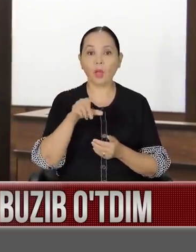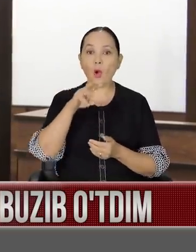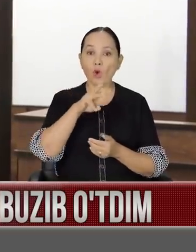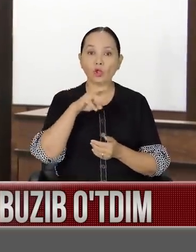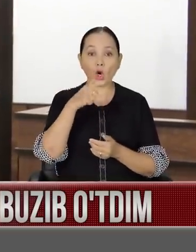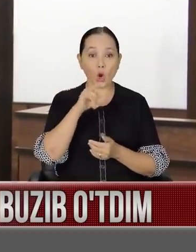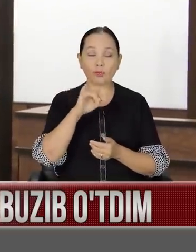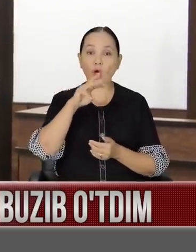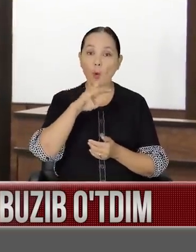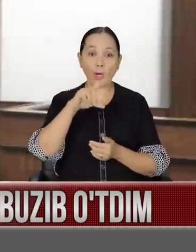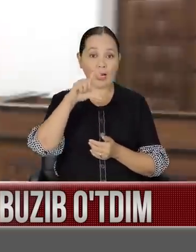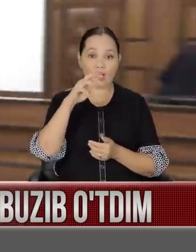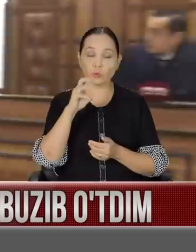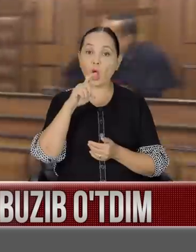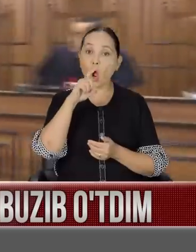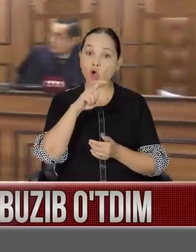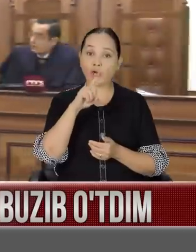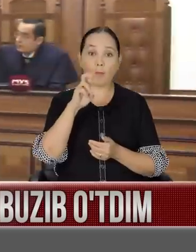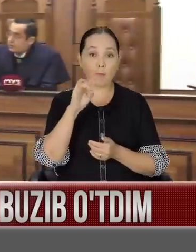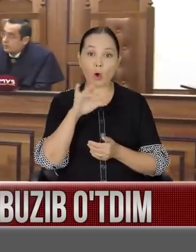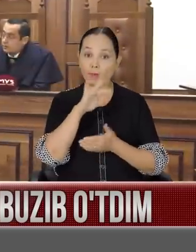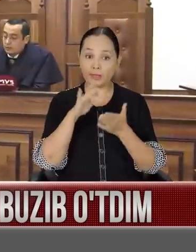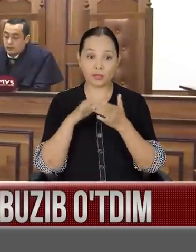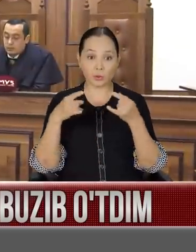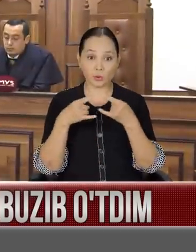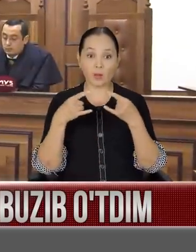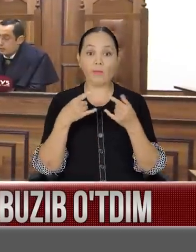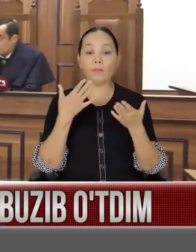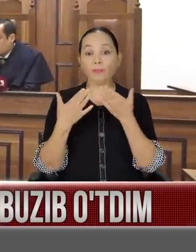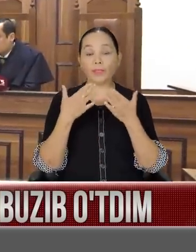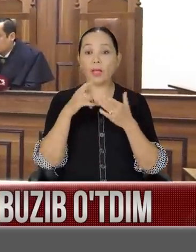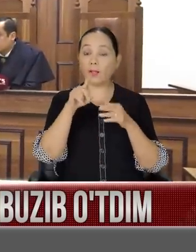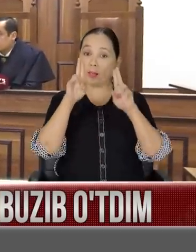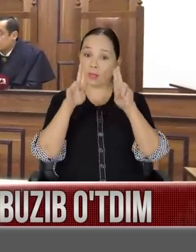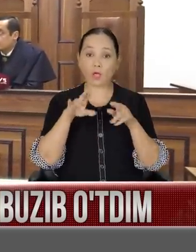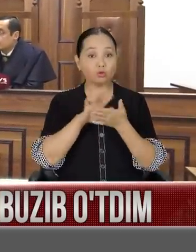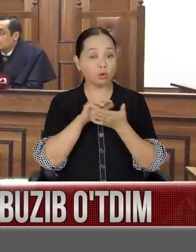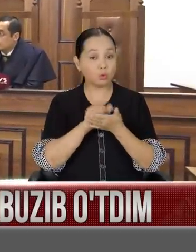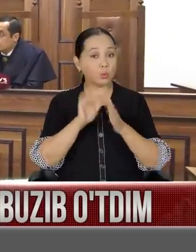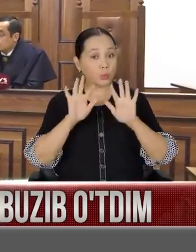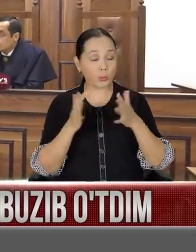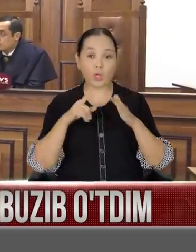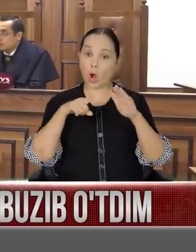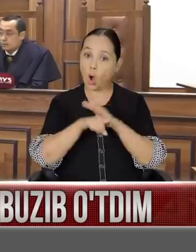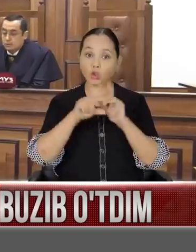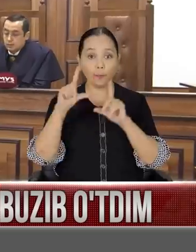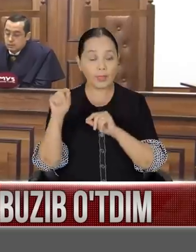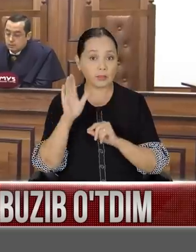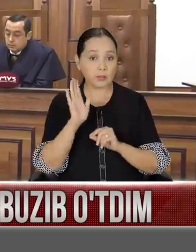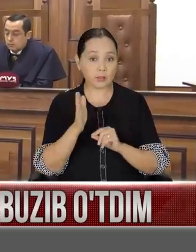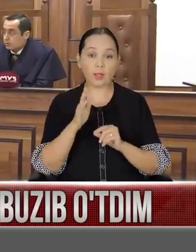Motor G'ulom Nazirov va Mohir Eshmuhammedov, Hojiak Barbahodirov, Markaziy studiya. Agar biror narishingizni qo'yib qo'ysangiz, biror joyga qochib ketib